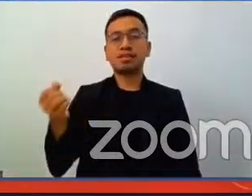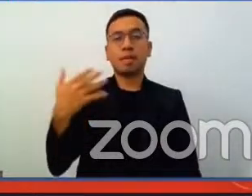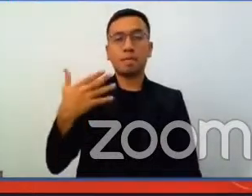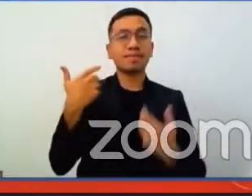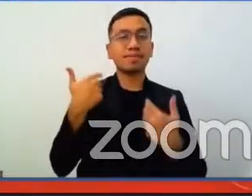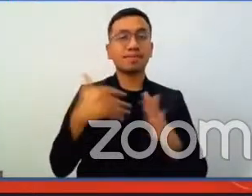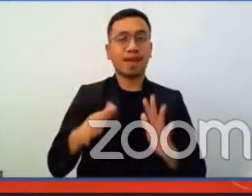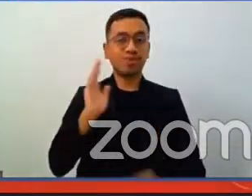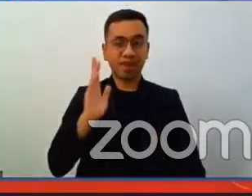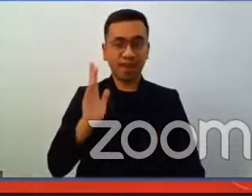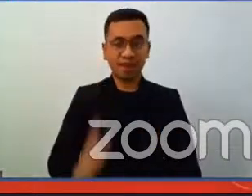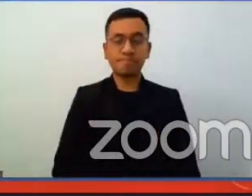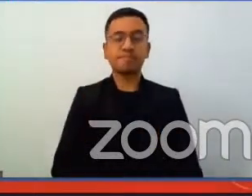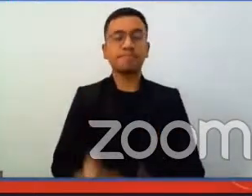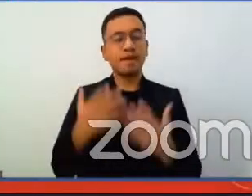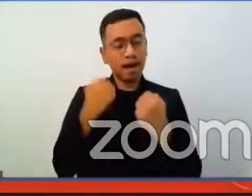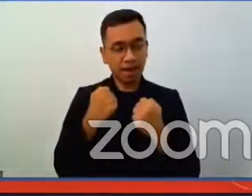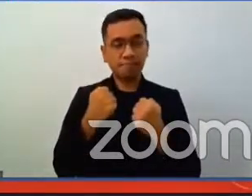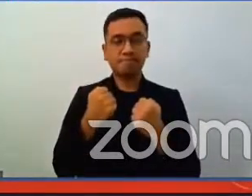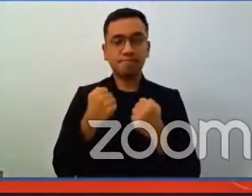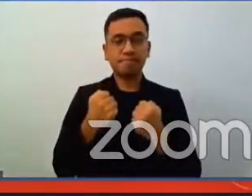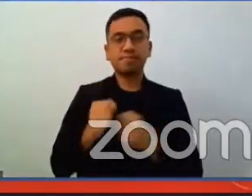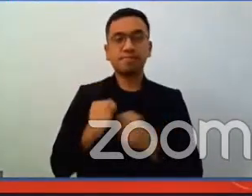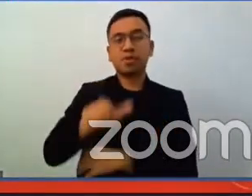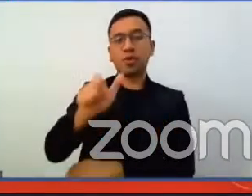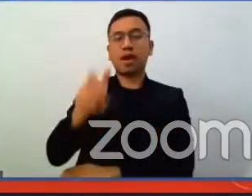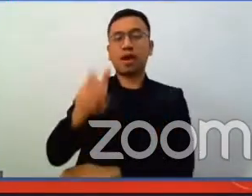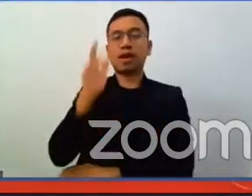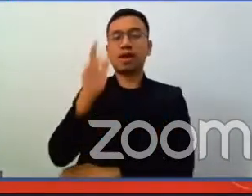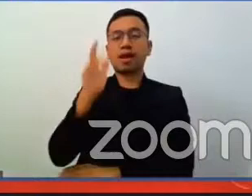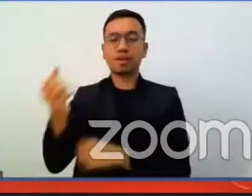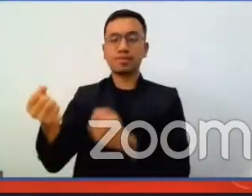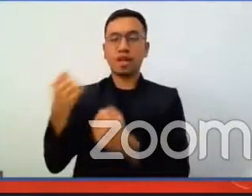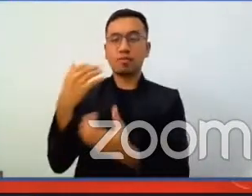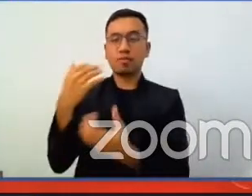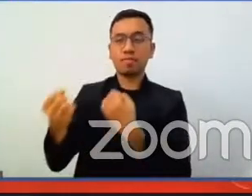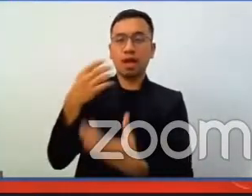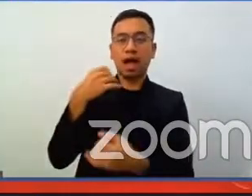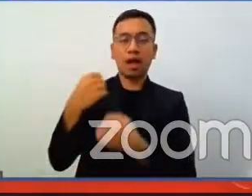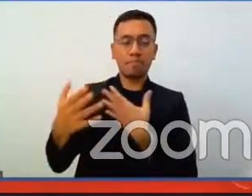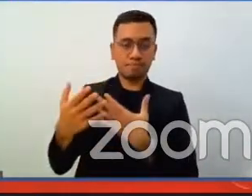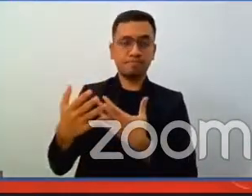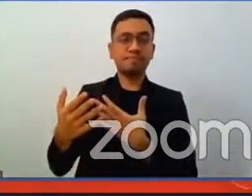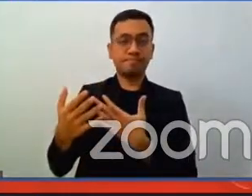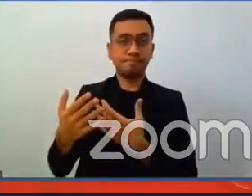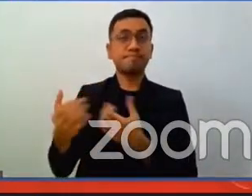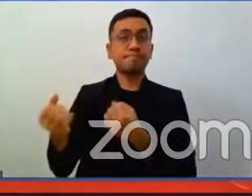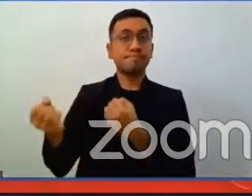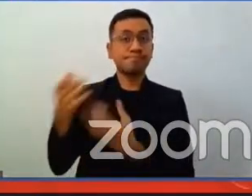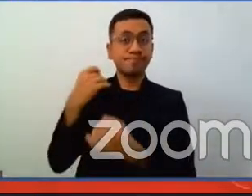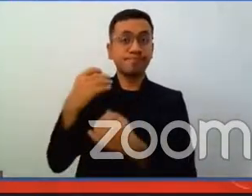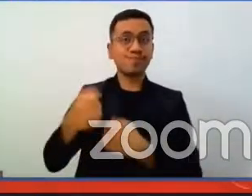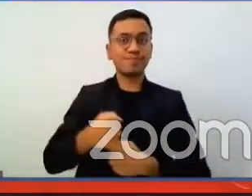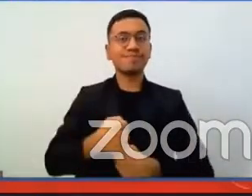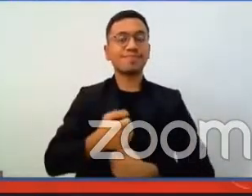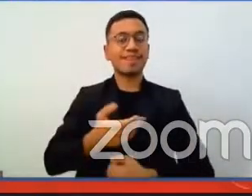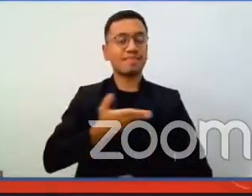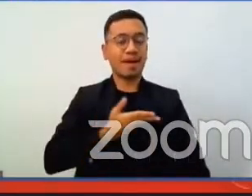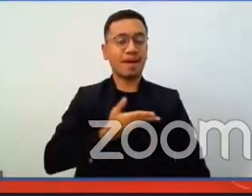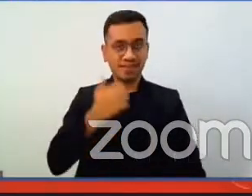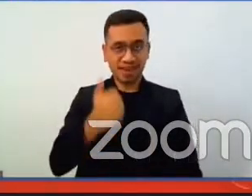akhiri. Semoga jawaban-jawaban yang disampaikan oleh pembicara itu